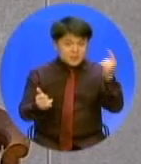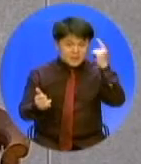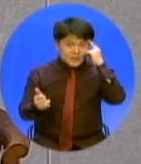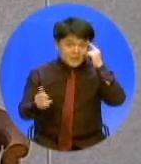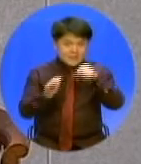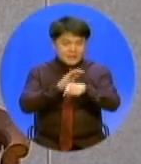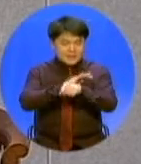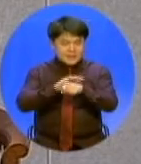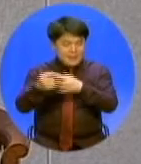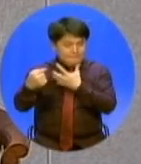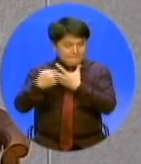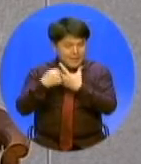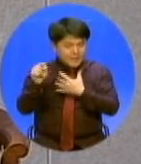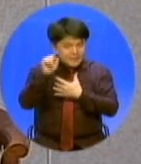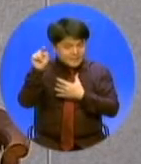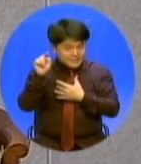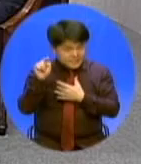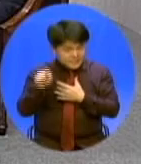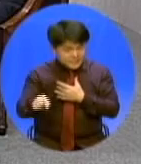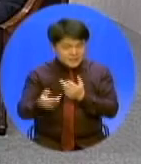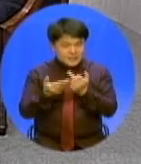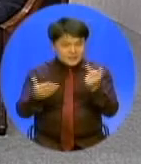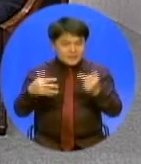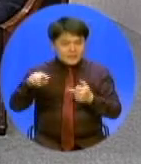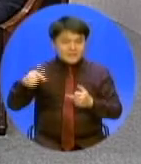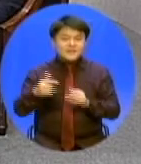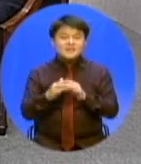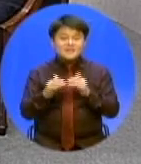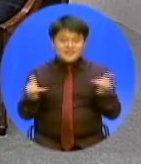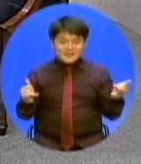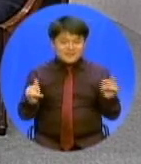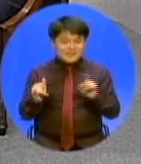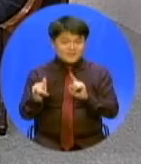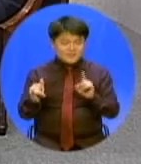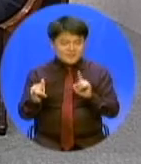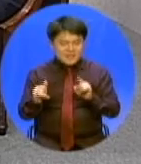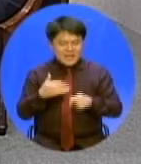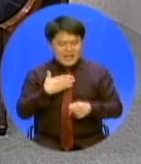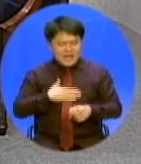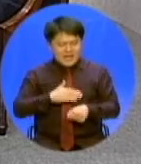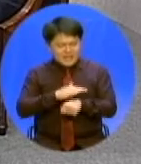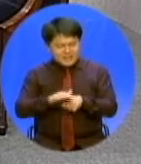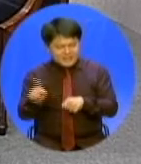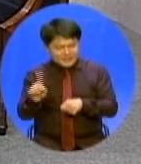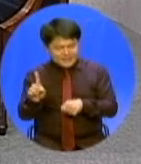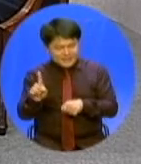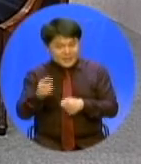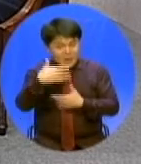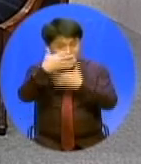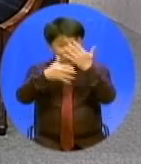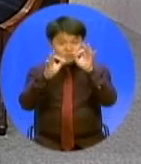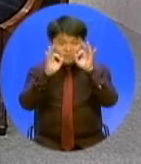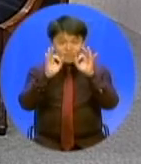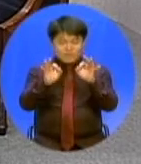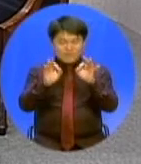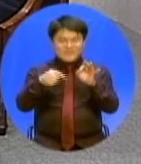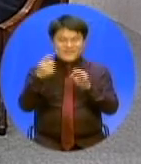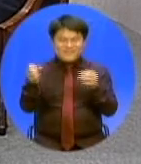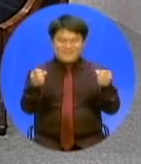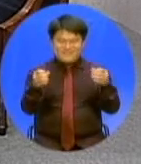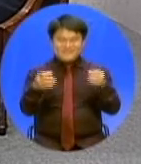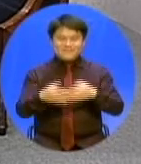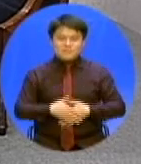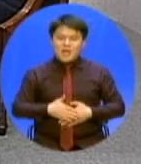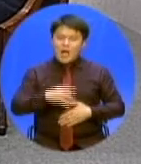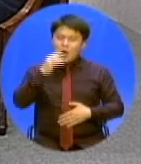생각을 알고 있는지 우리 강원랜드 직원분들이 그 얼만큼 알고 있는지 한번 화면을 보면서 우리 대화 나누시죠.